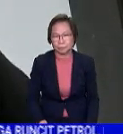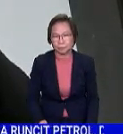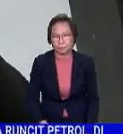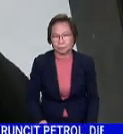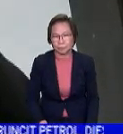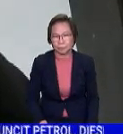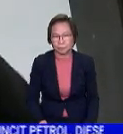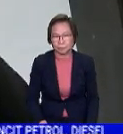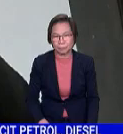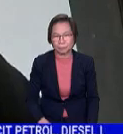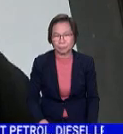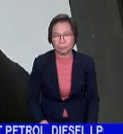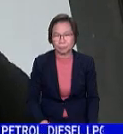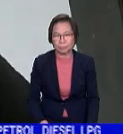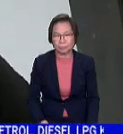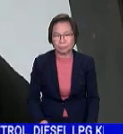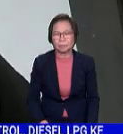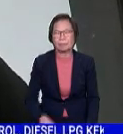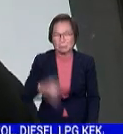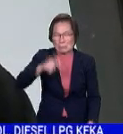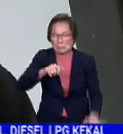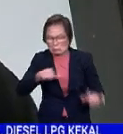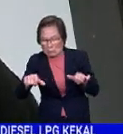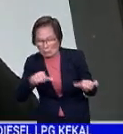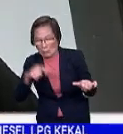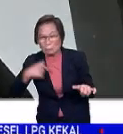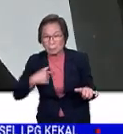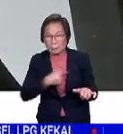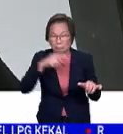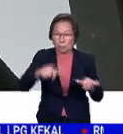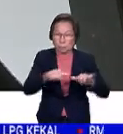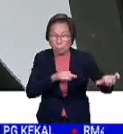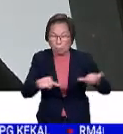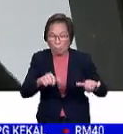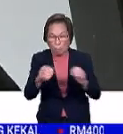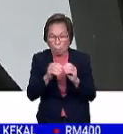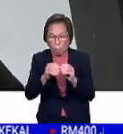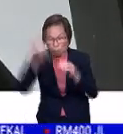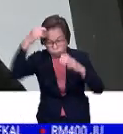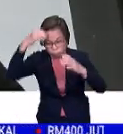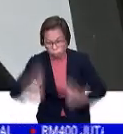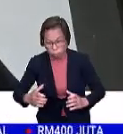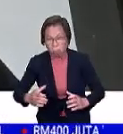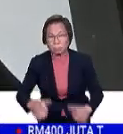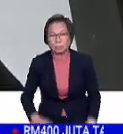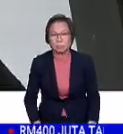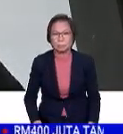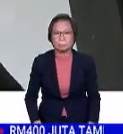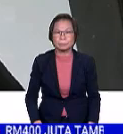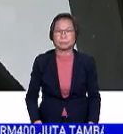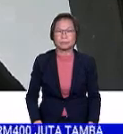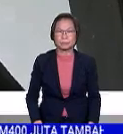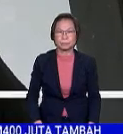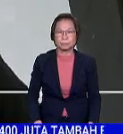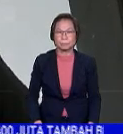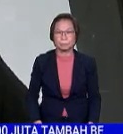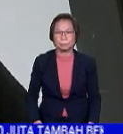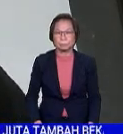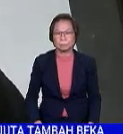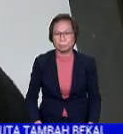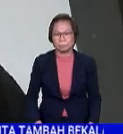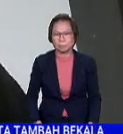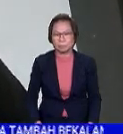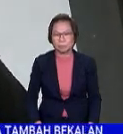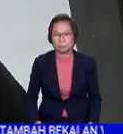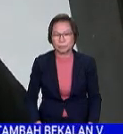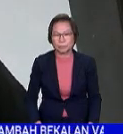Starting saya kena be agresif, more confident. Walaupun agresif tu saya kena hati-hati supaya tak break rule lah. Sebab